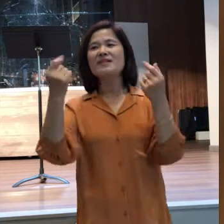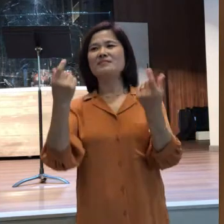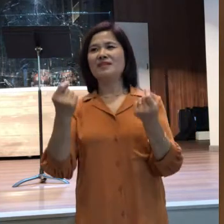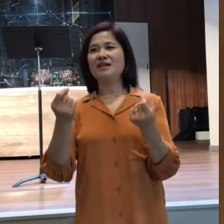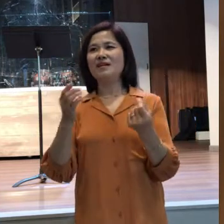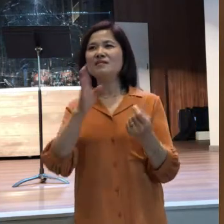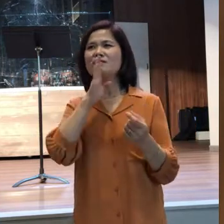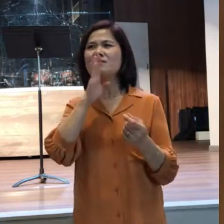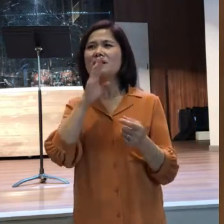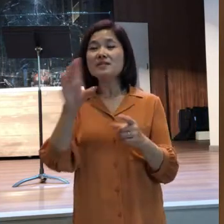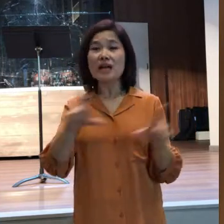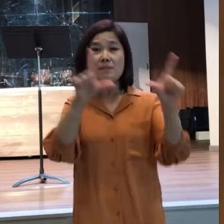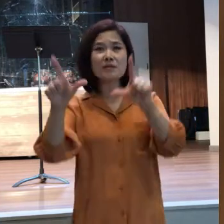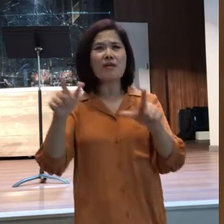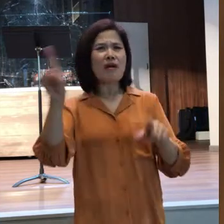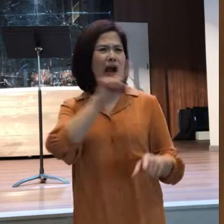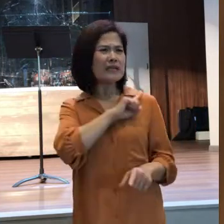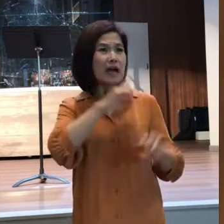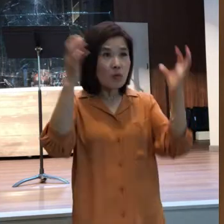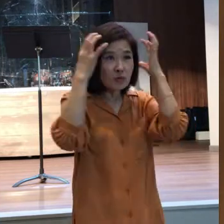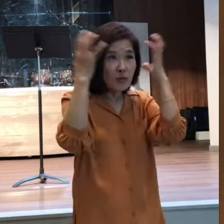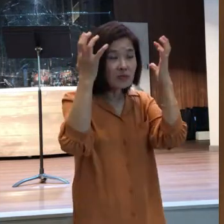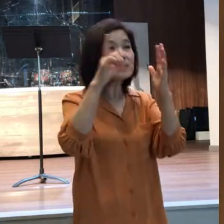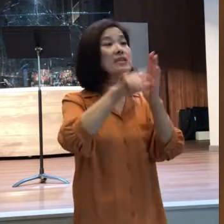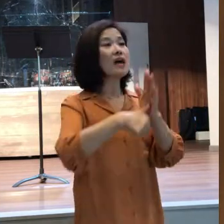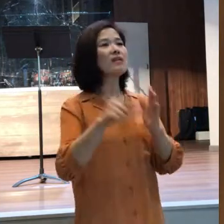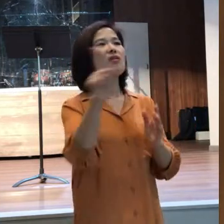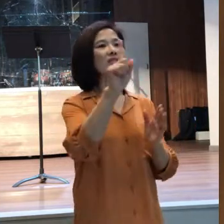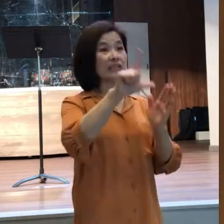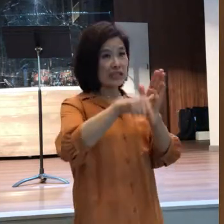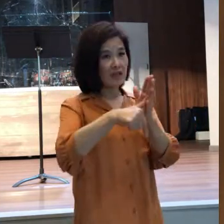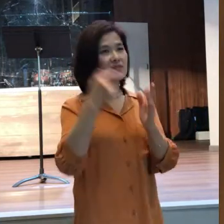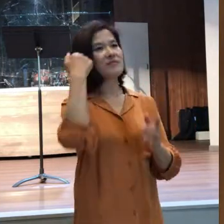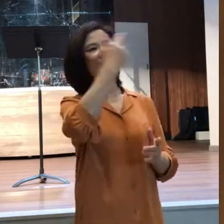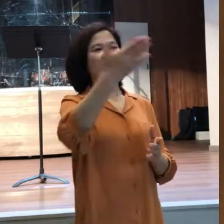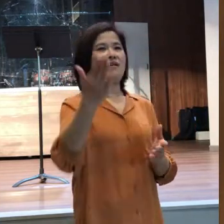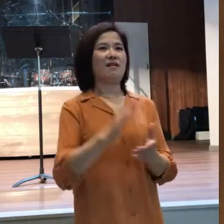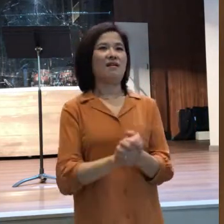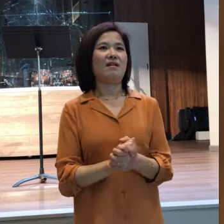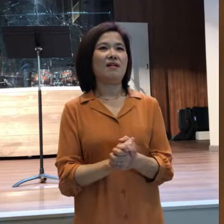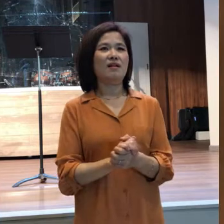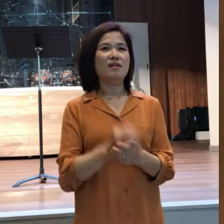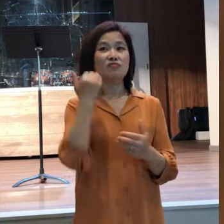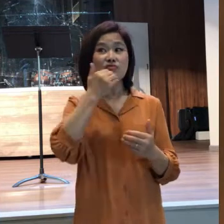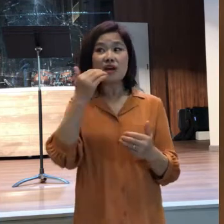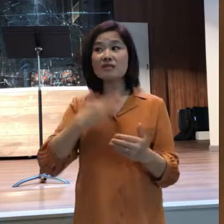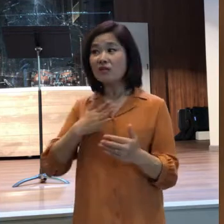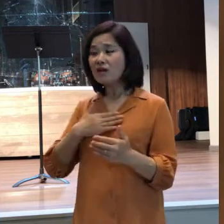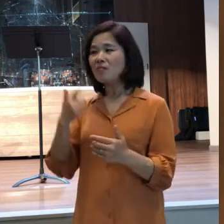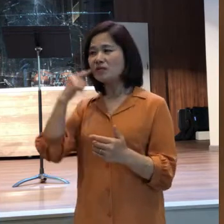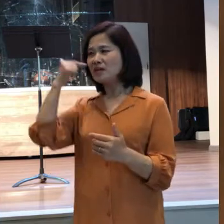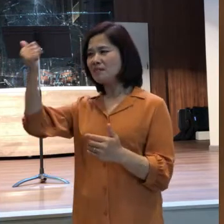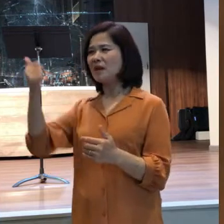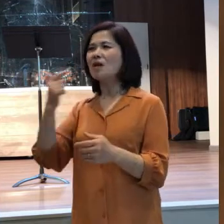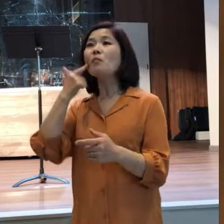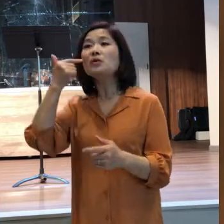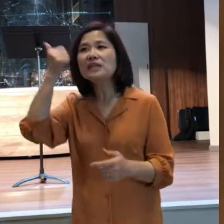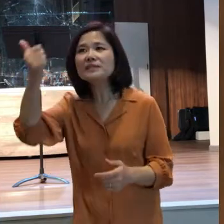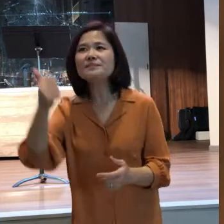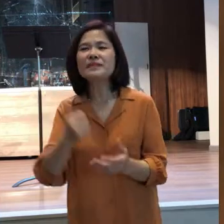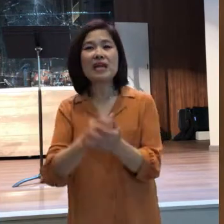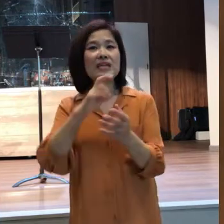여러분의 삶에서 가장 고통스러웠던 순간은 언제입니까? 누가 저에게